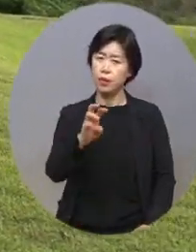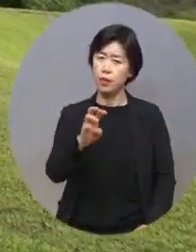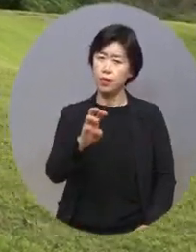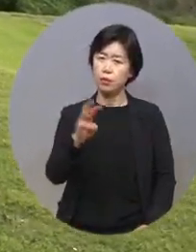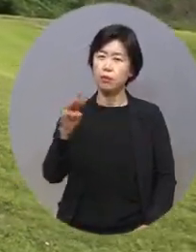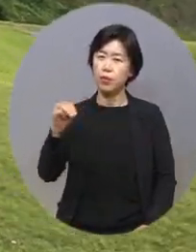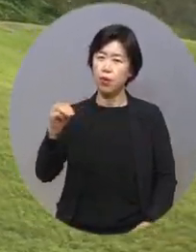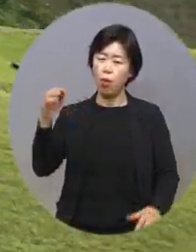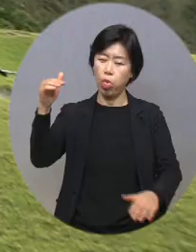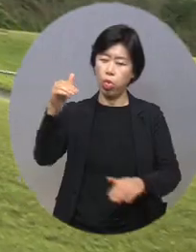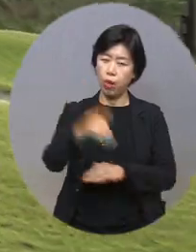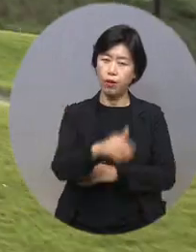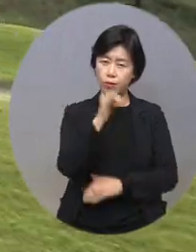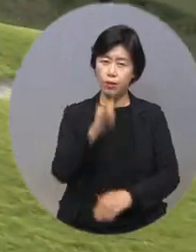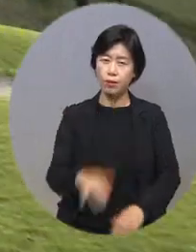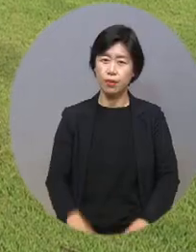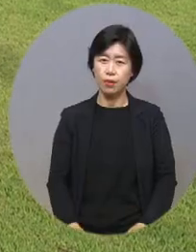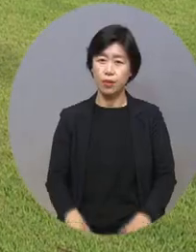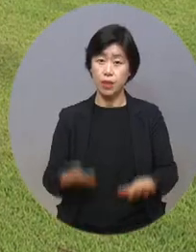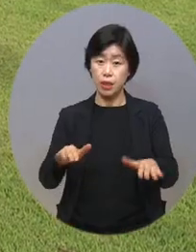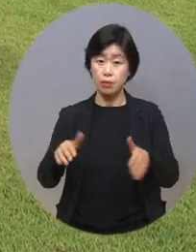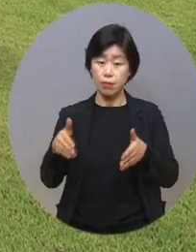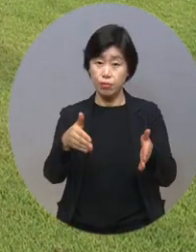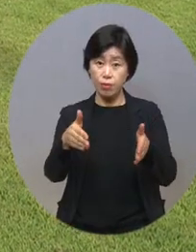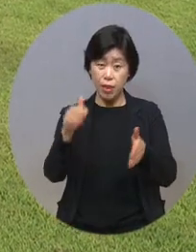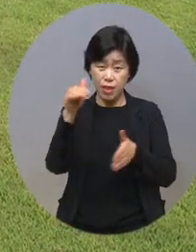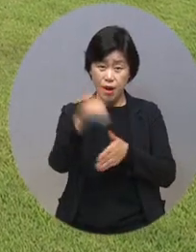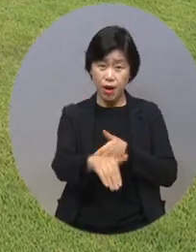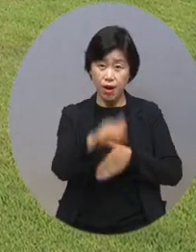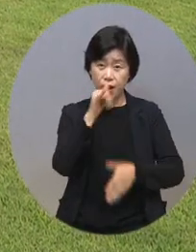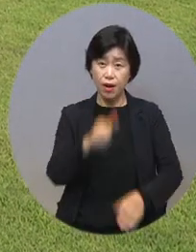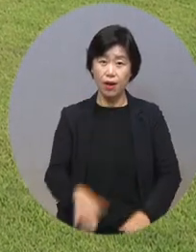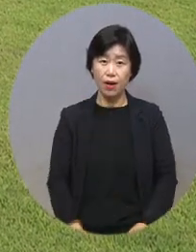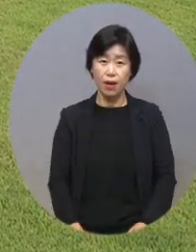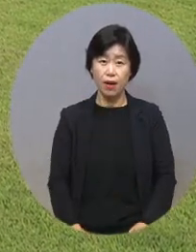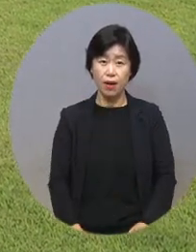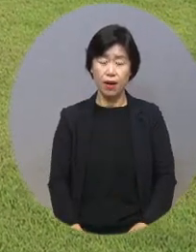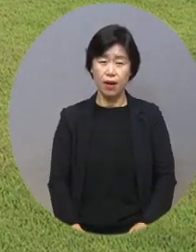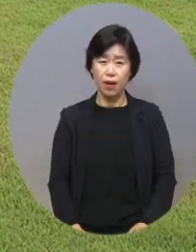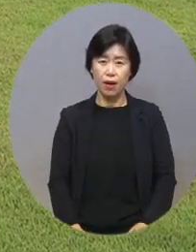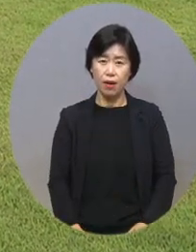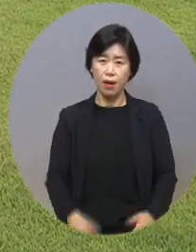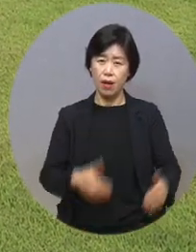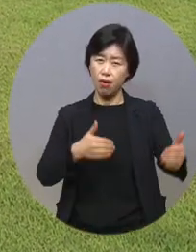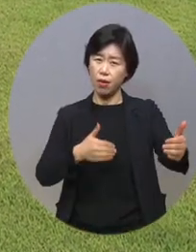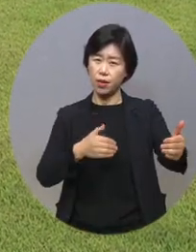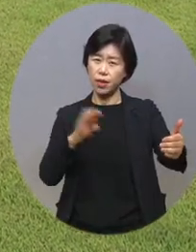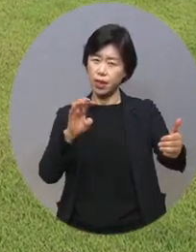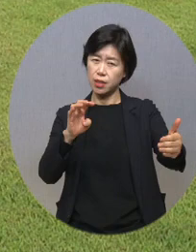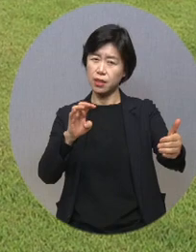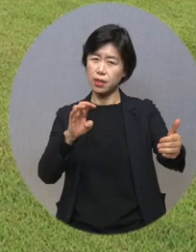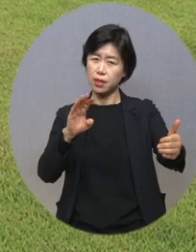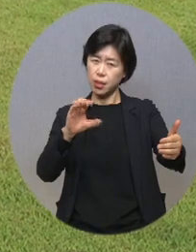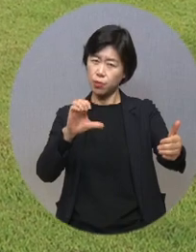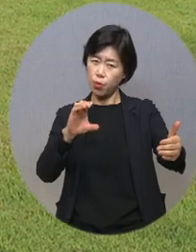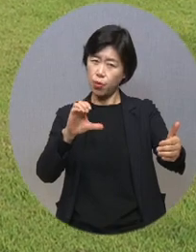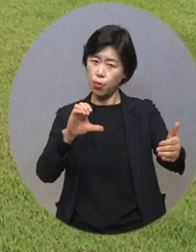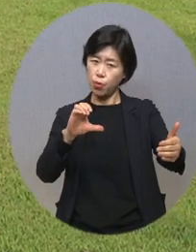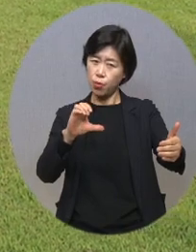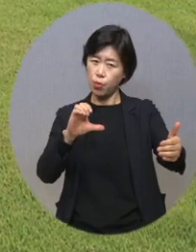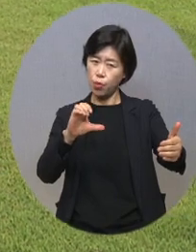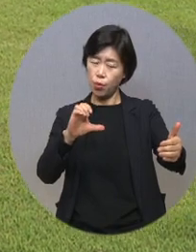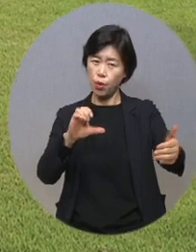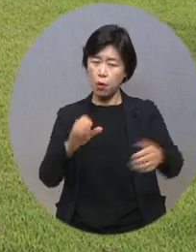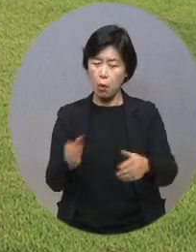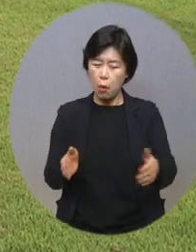돼, 이렇게. 네? 지금 경사가. 네. 40인데 살짝 내리막이니까 35? 35? 흑라인? 근데 작게는